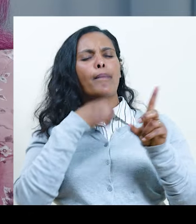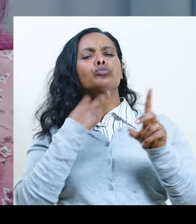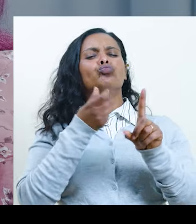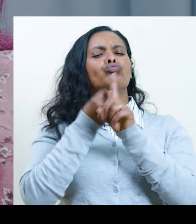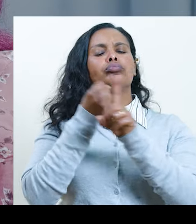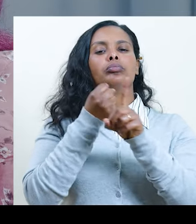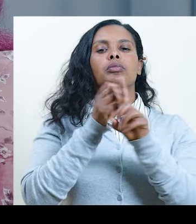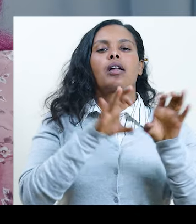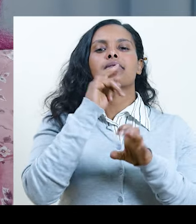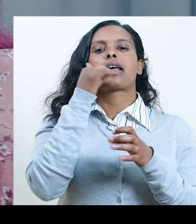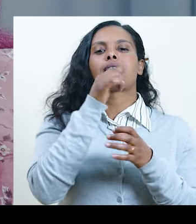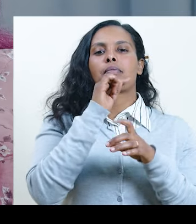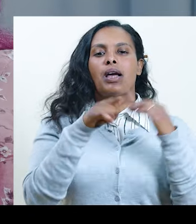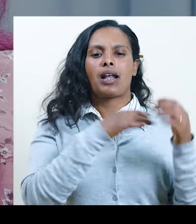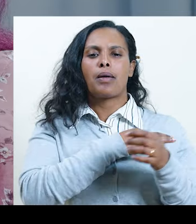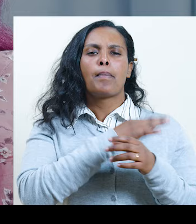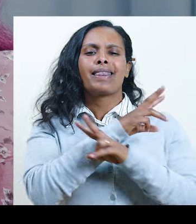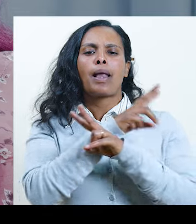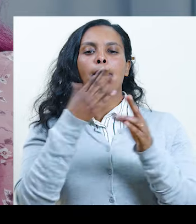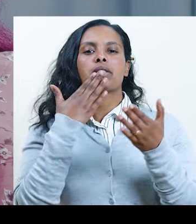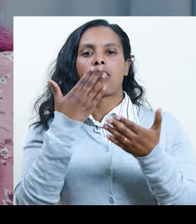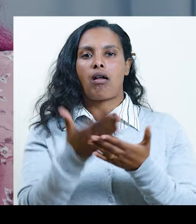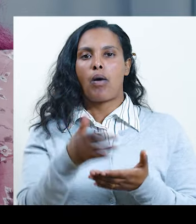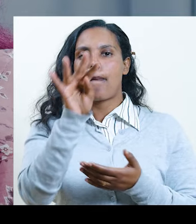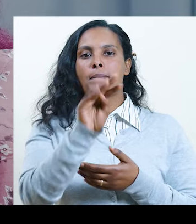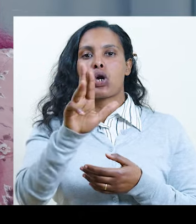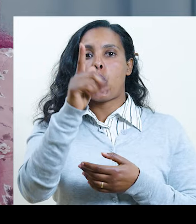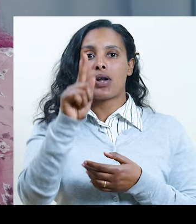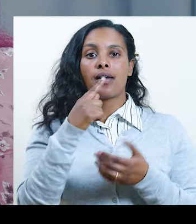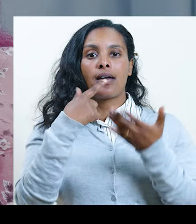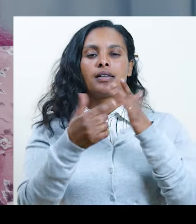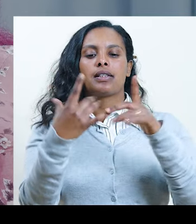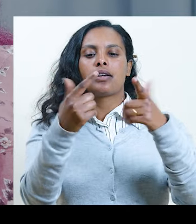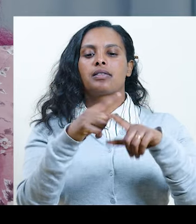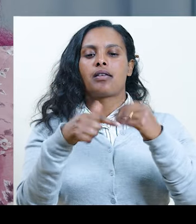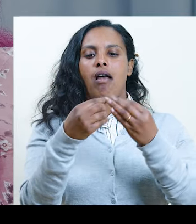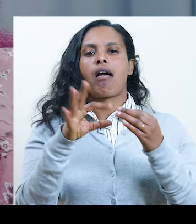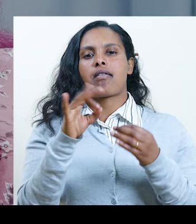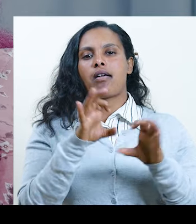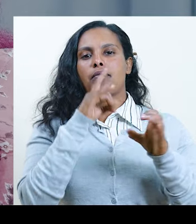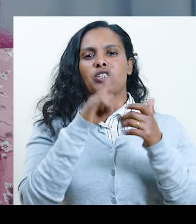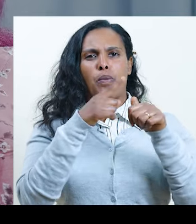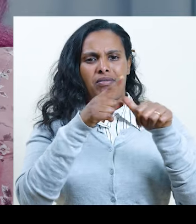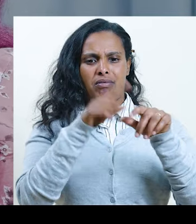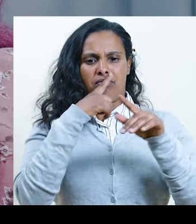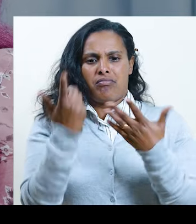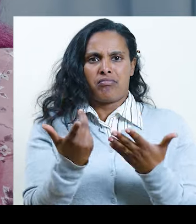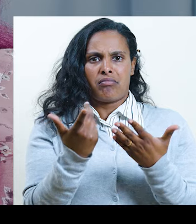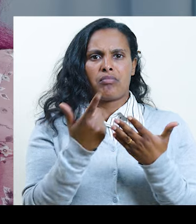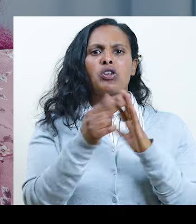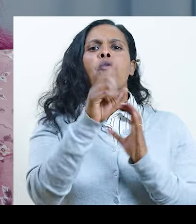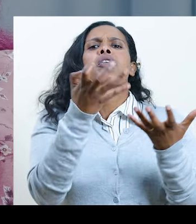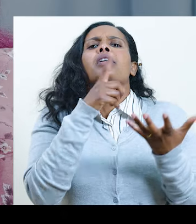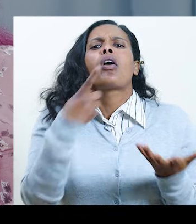ሁሌ የምትጮህ ሴት ናት እና በግልም በጣም አመሰግናለሁ ይሄን እድል እንዳገኝ ያደረገችኝ ማለት ነው። መጀመሪያ ምንድን